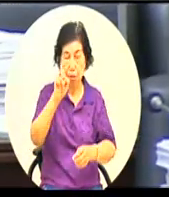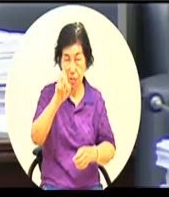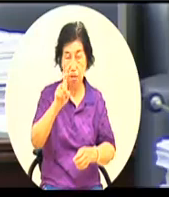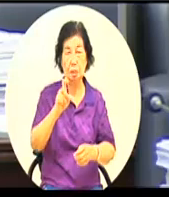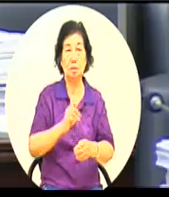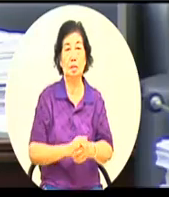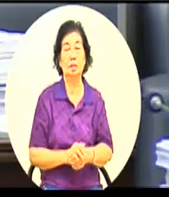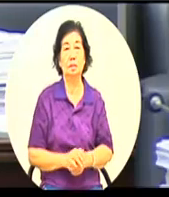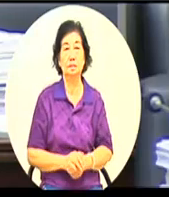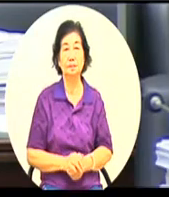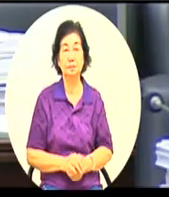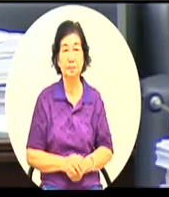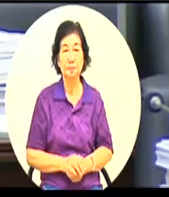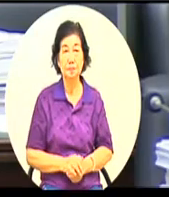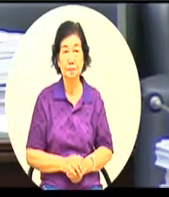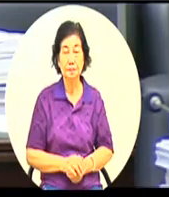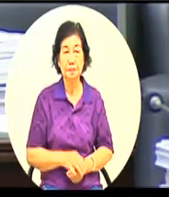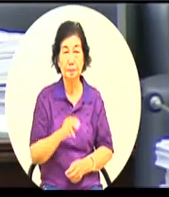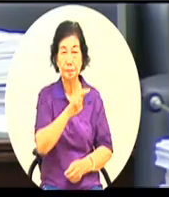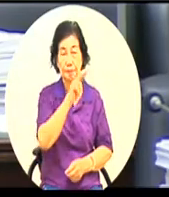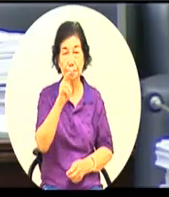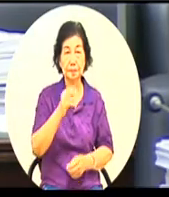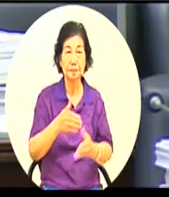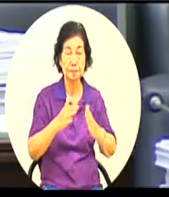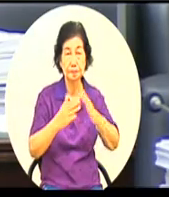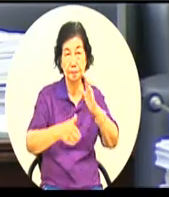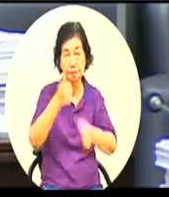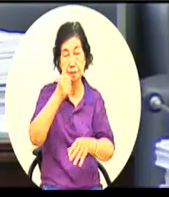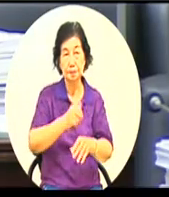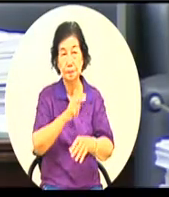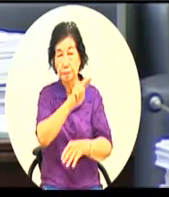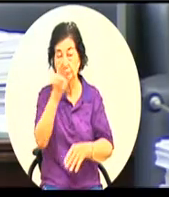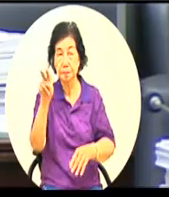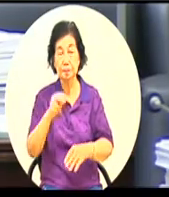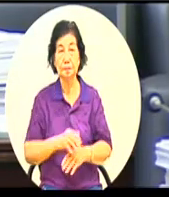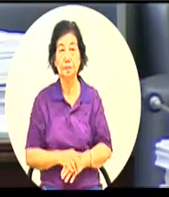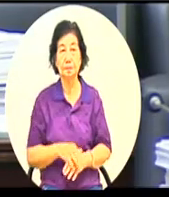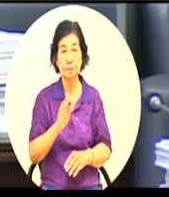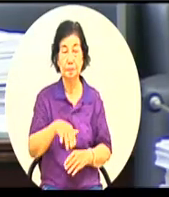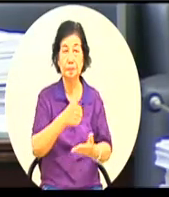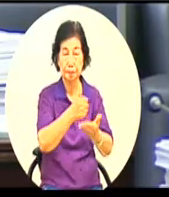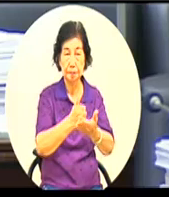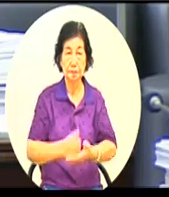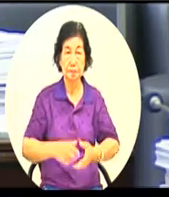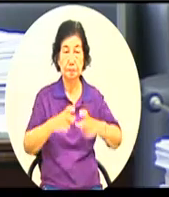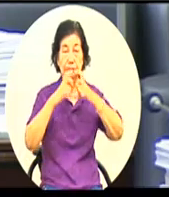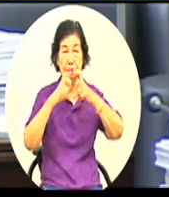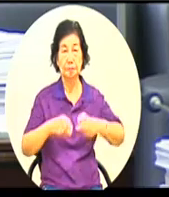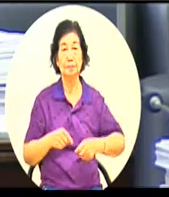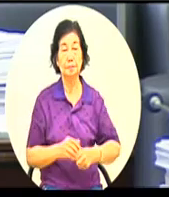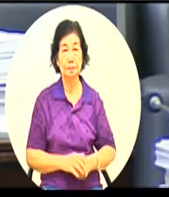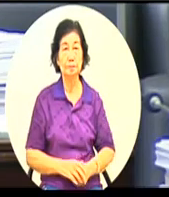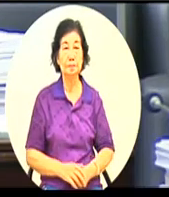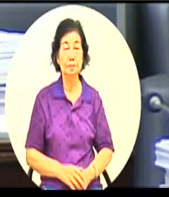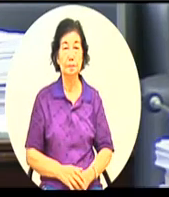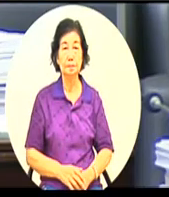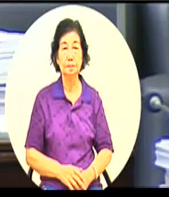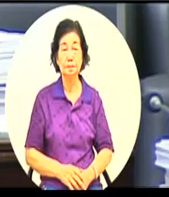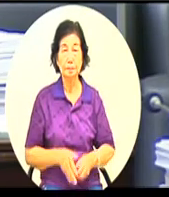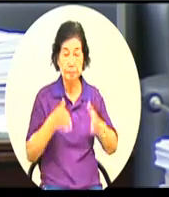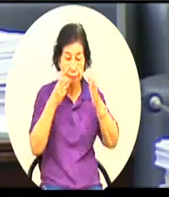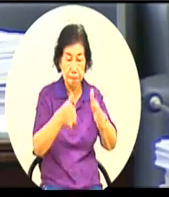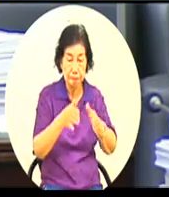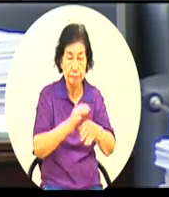来，请你看吼，啊你答复一下来，你对这个政策的推